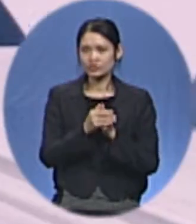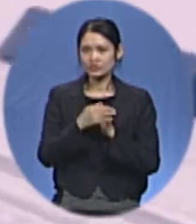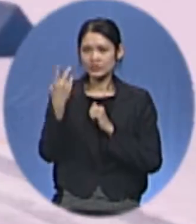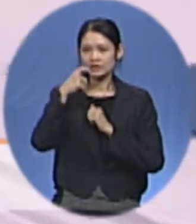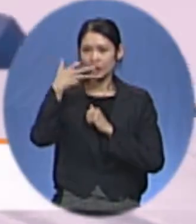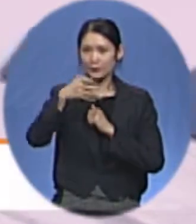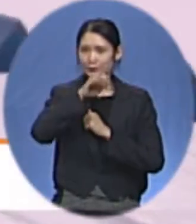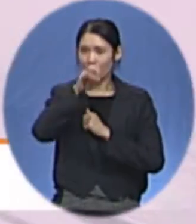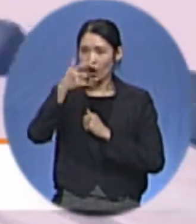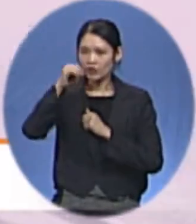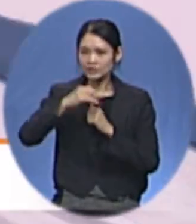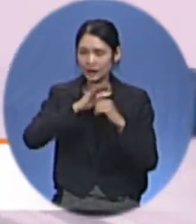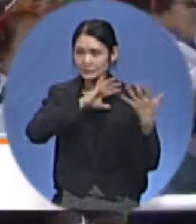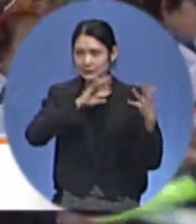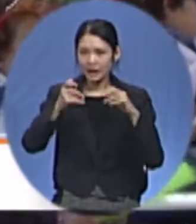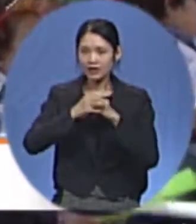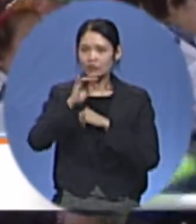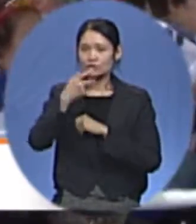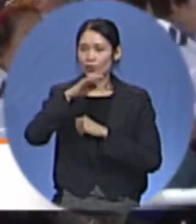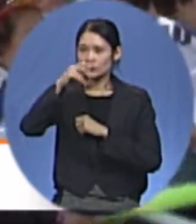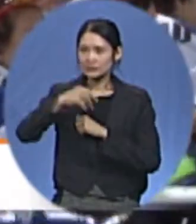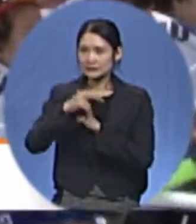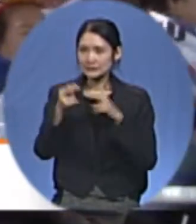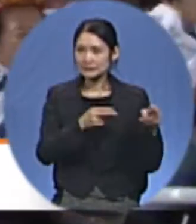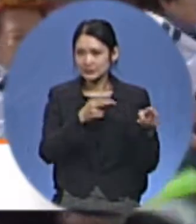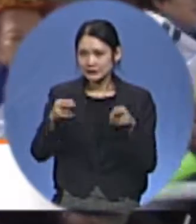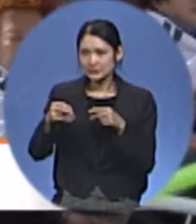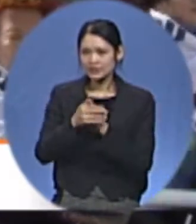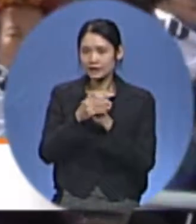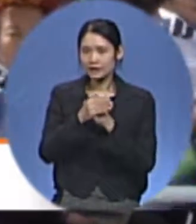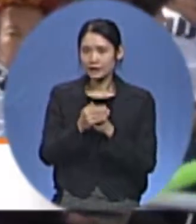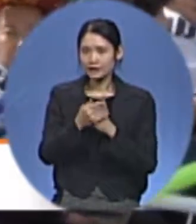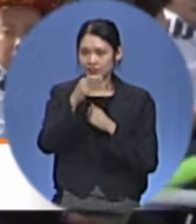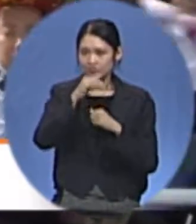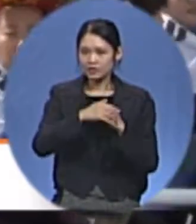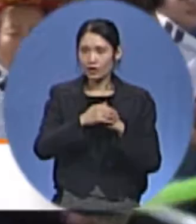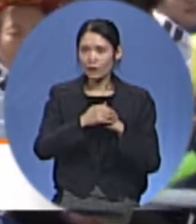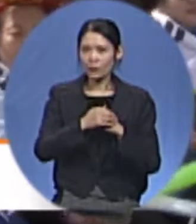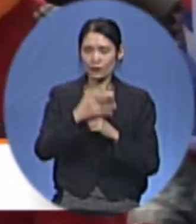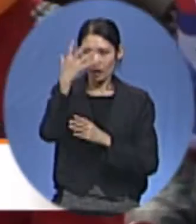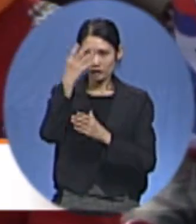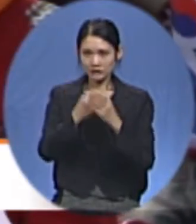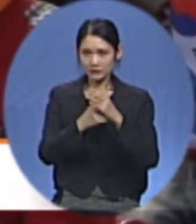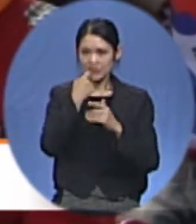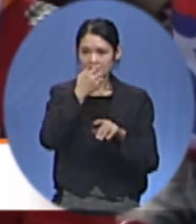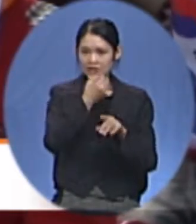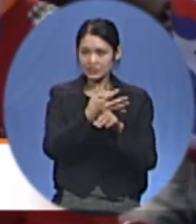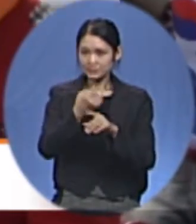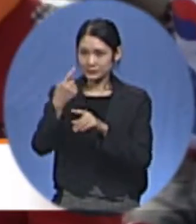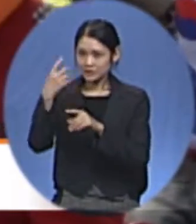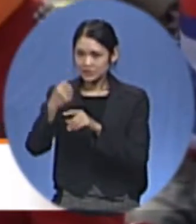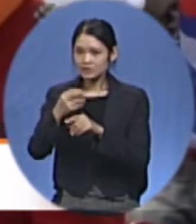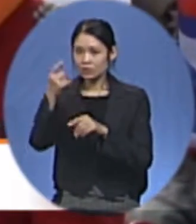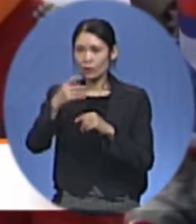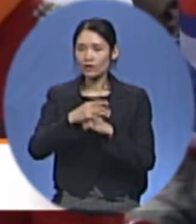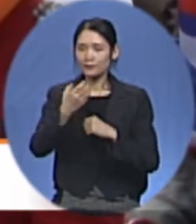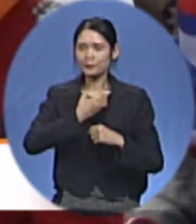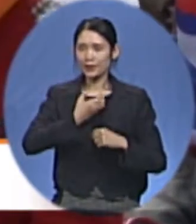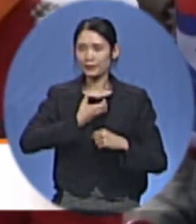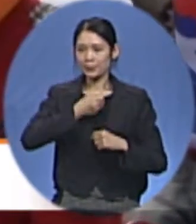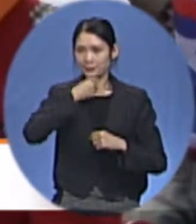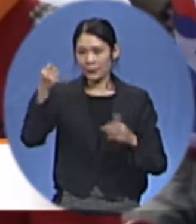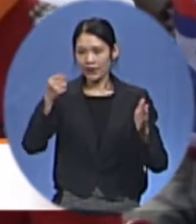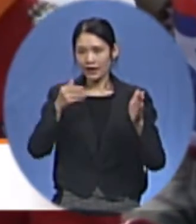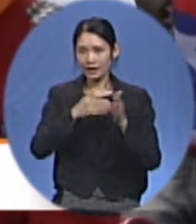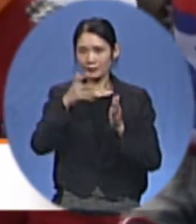2017 평창 세계 장애인 노르딕 스키 월드컵 바이애슬론과 크로스컨트리에서 금은동 메달 하나씩을 목에 걸며